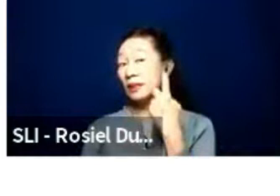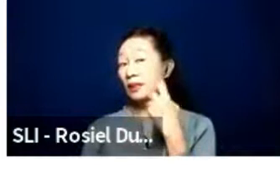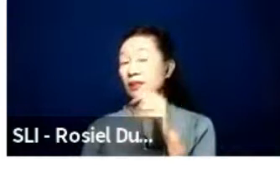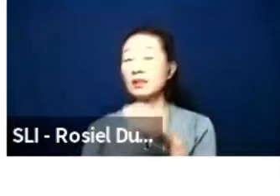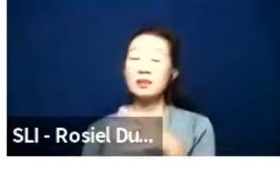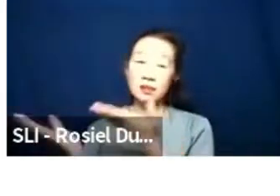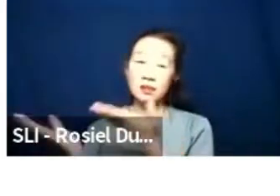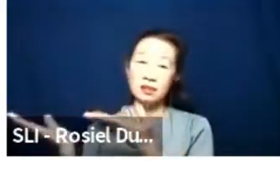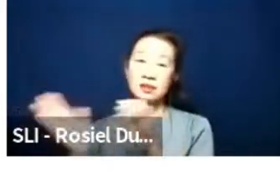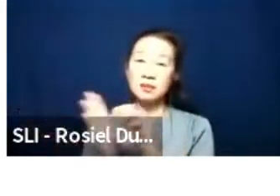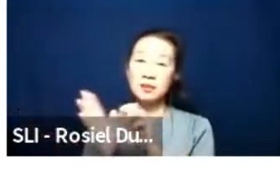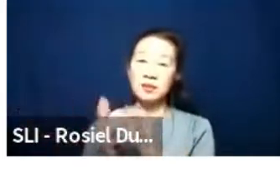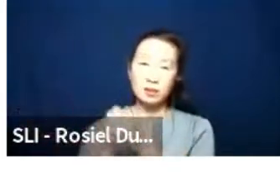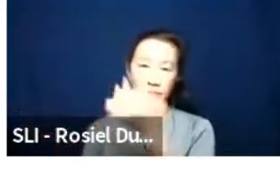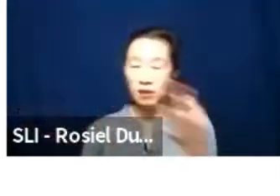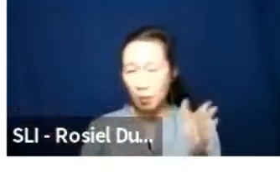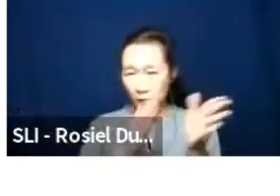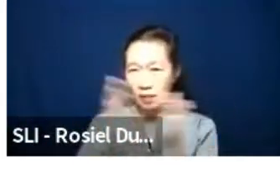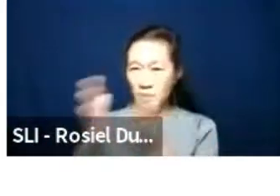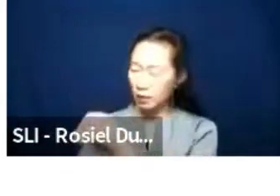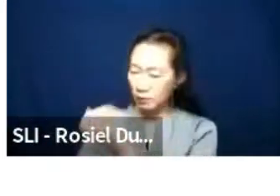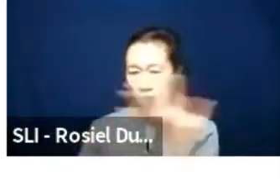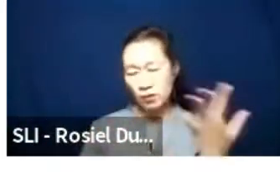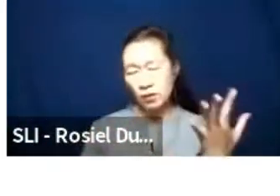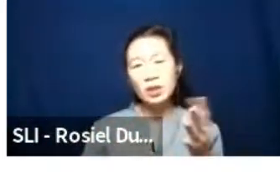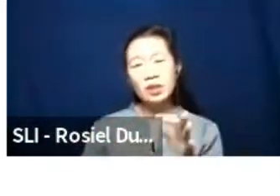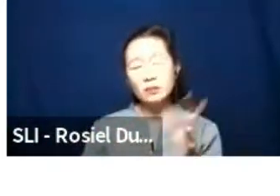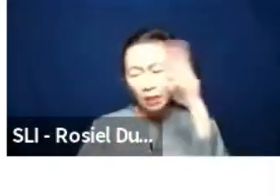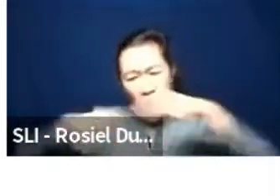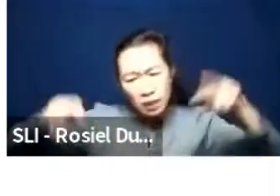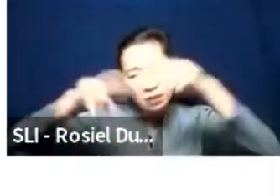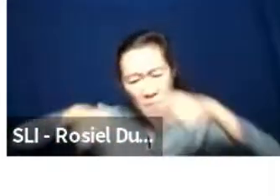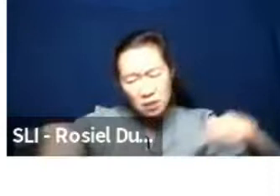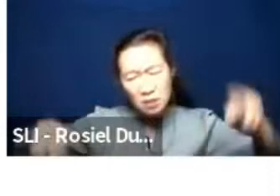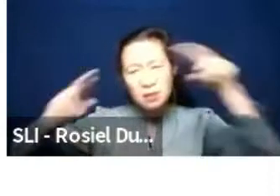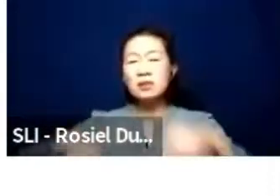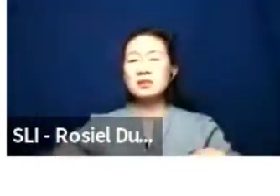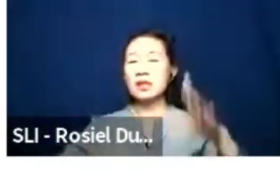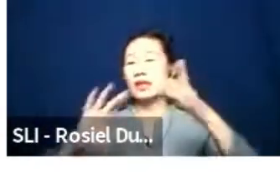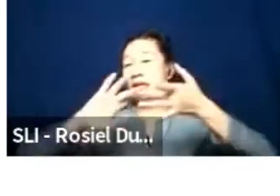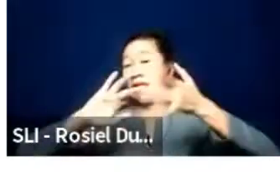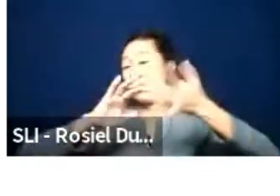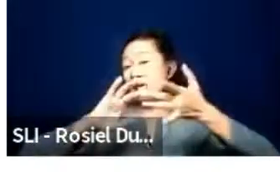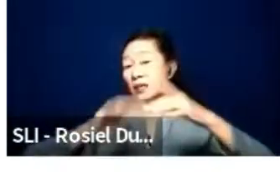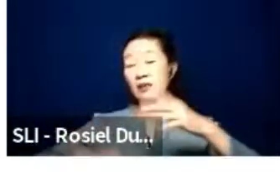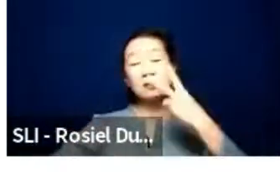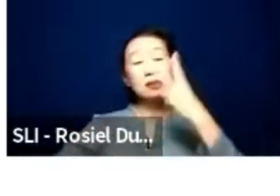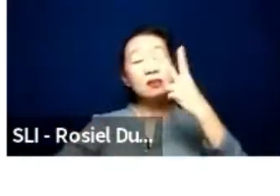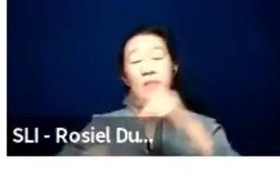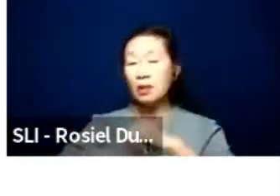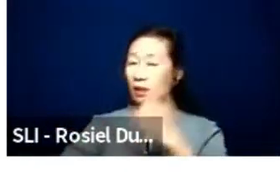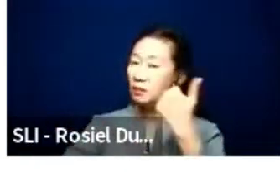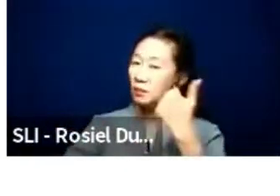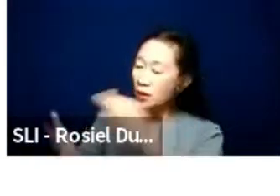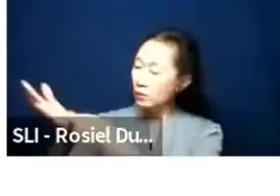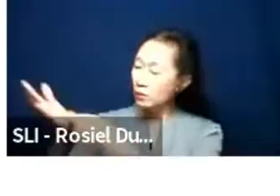ng inventory, planning inventory. Kung magre-research tayo sa internet, meron tayong makikitang ibang mga tools,